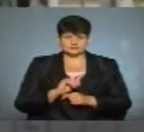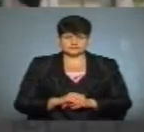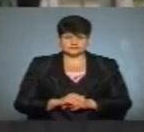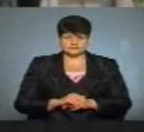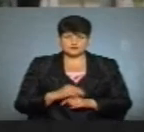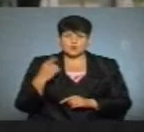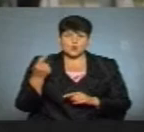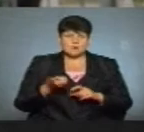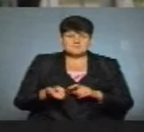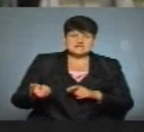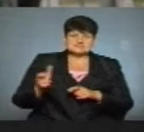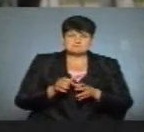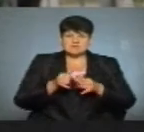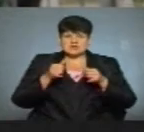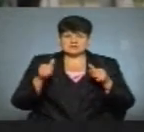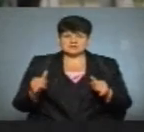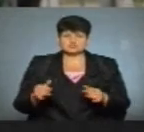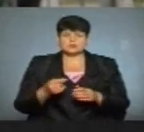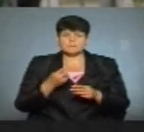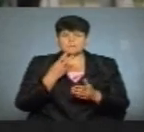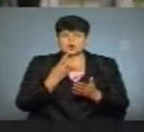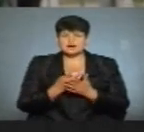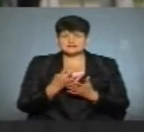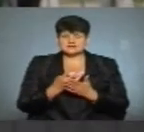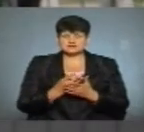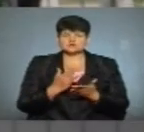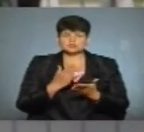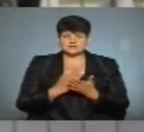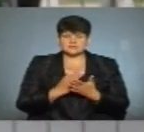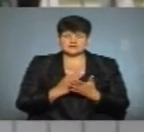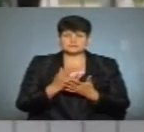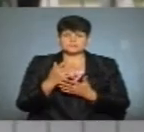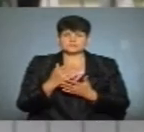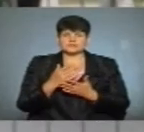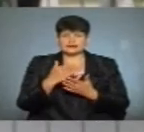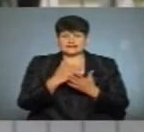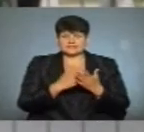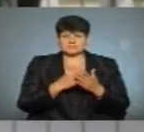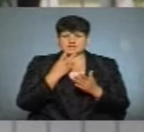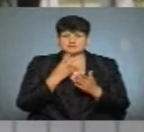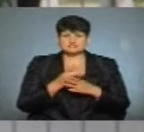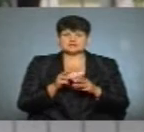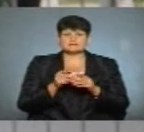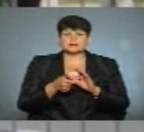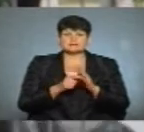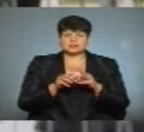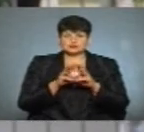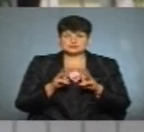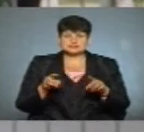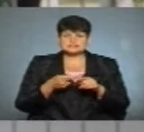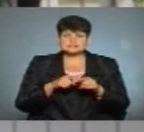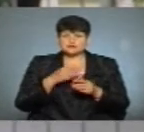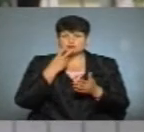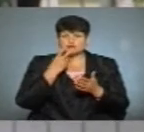Область перевищує один із показників, що є критеріями, передбаченими Кабінетом міністрів, а саме